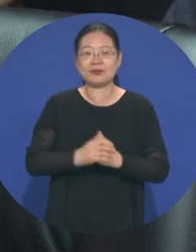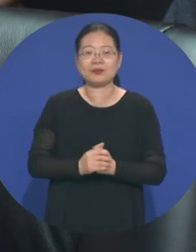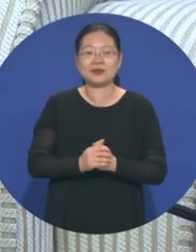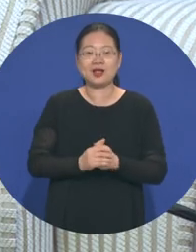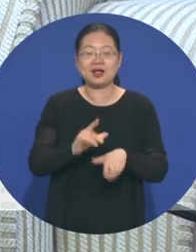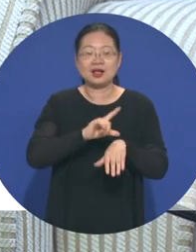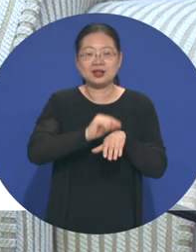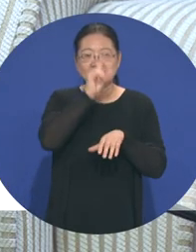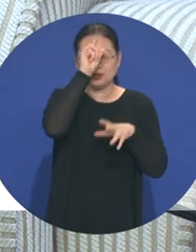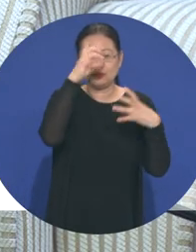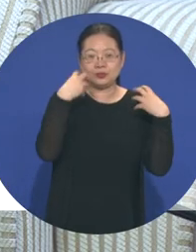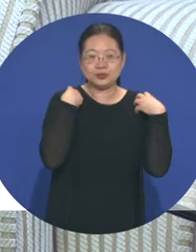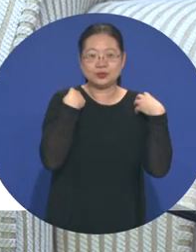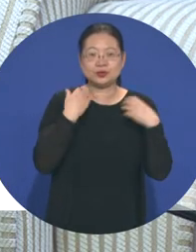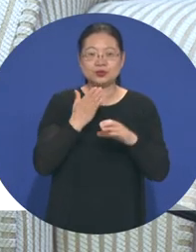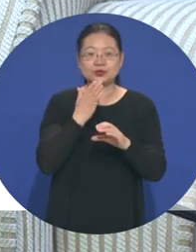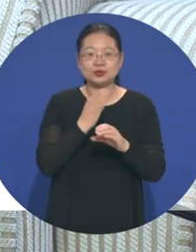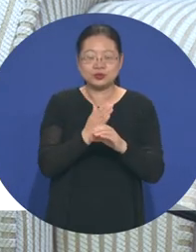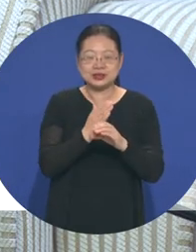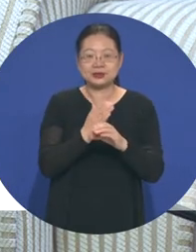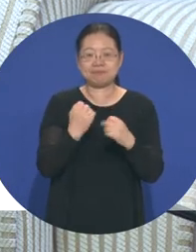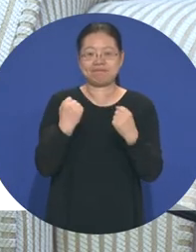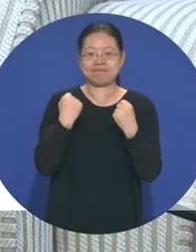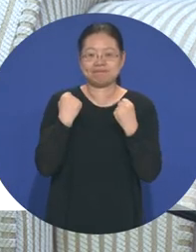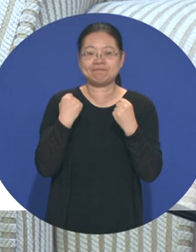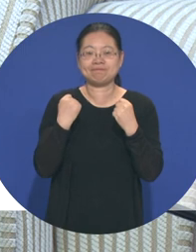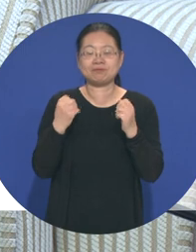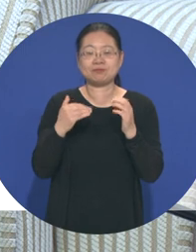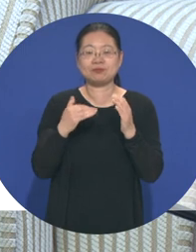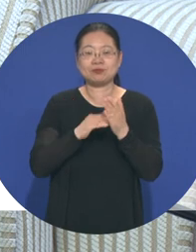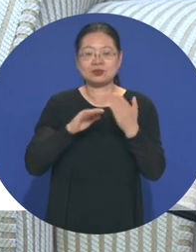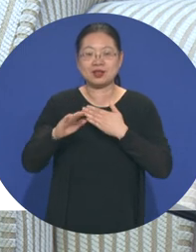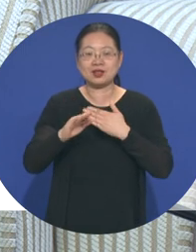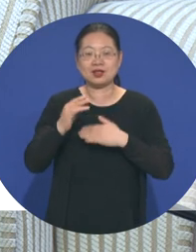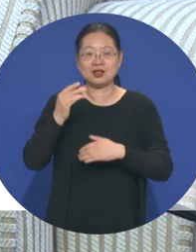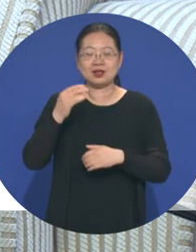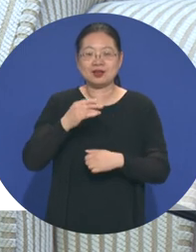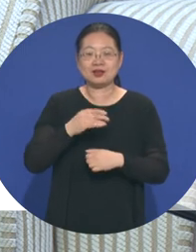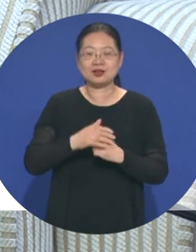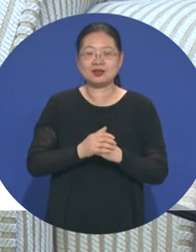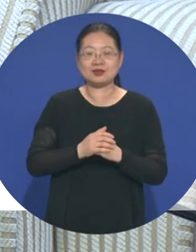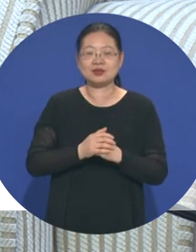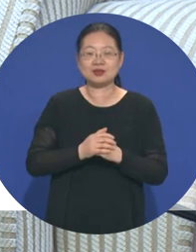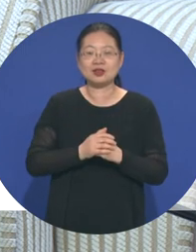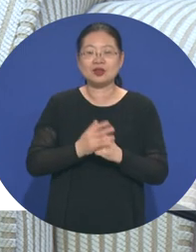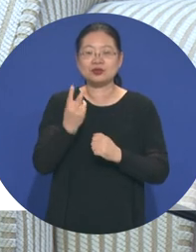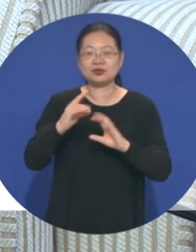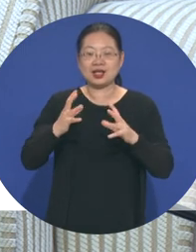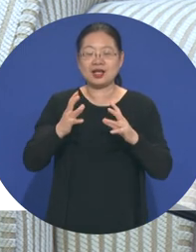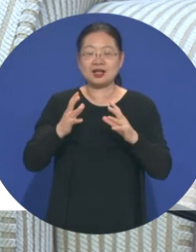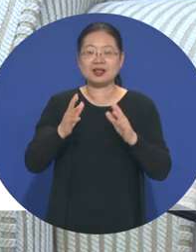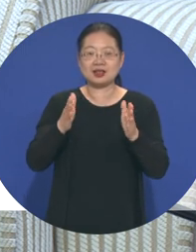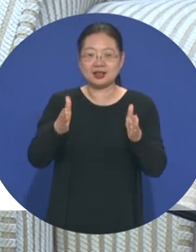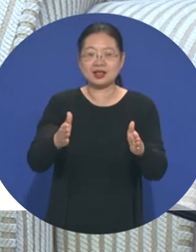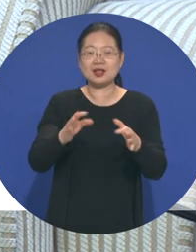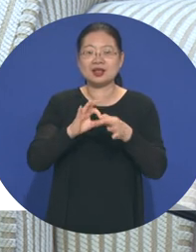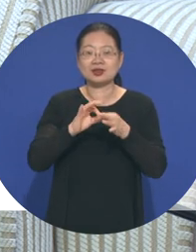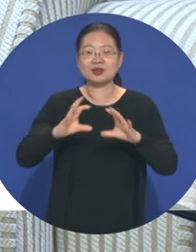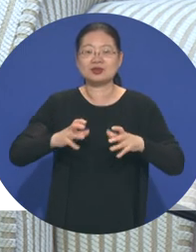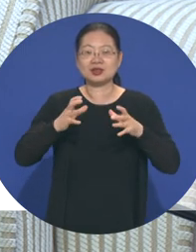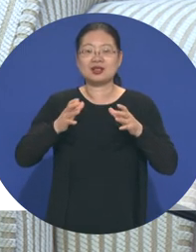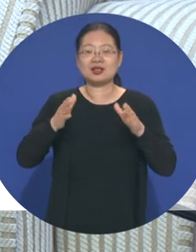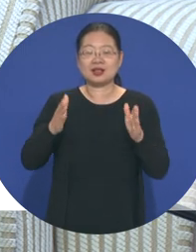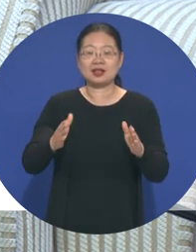받았습니다. 지방정부가 중심 잡고 양국 간의 관계 또 국제